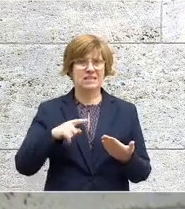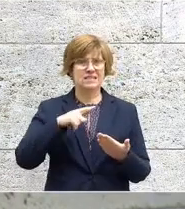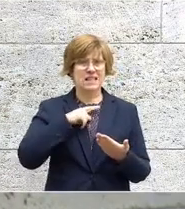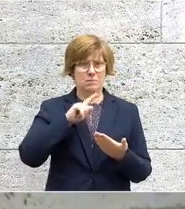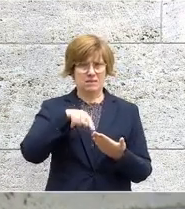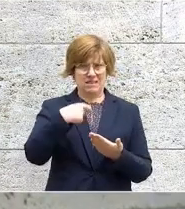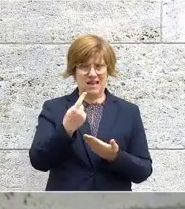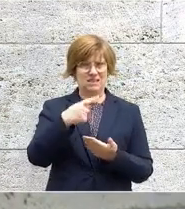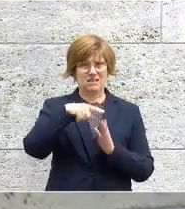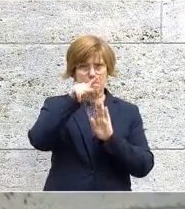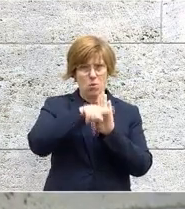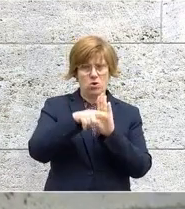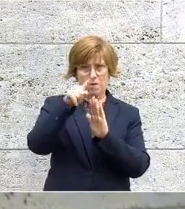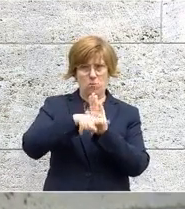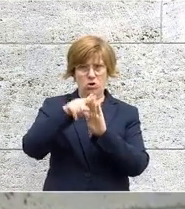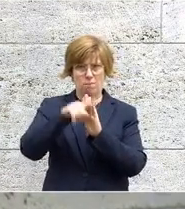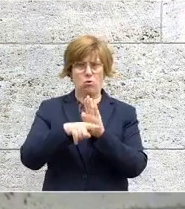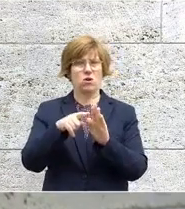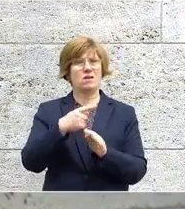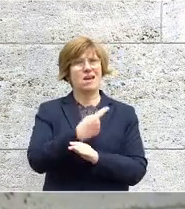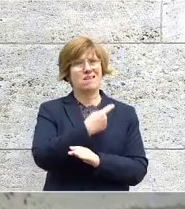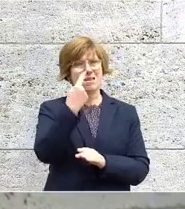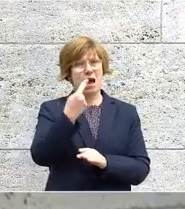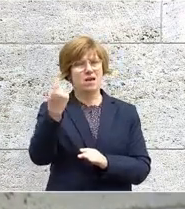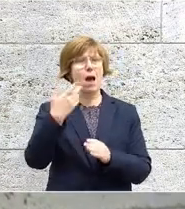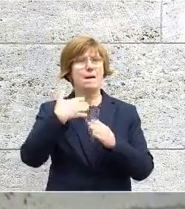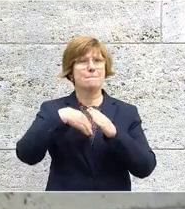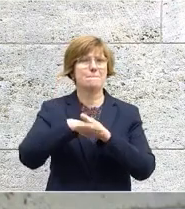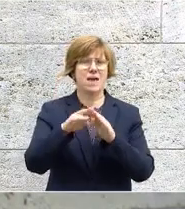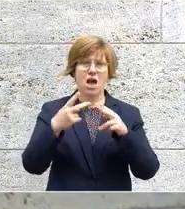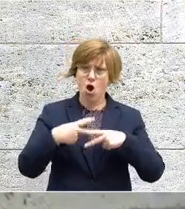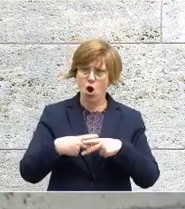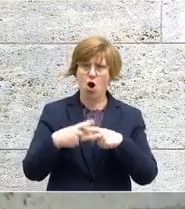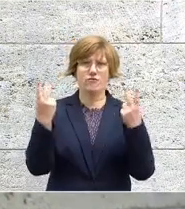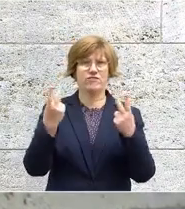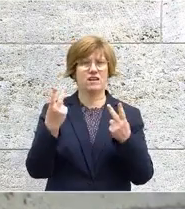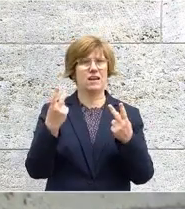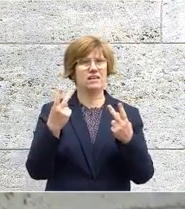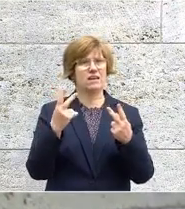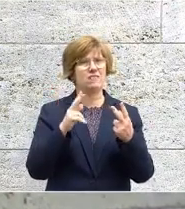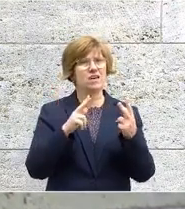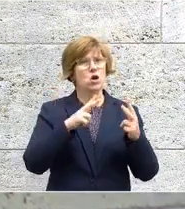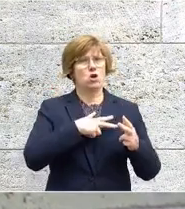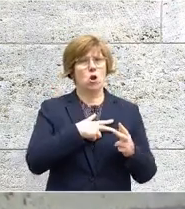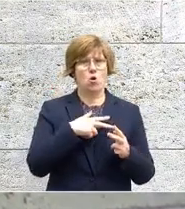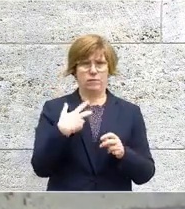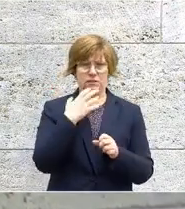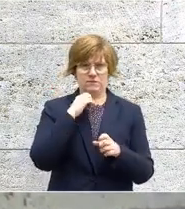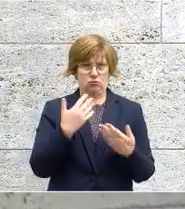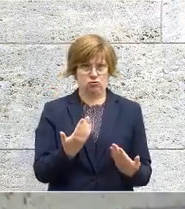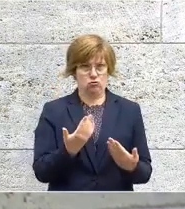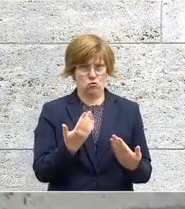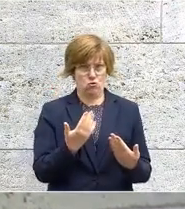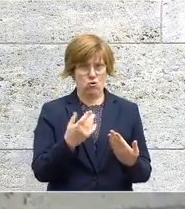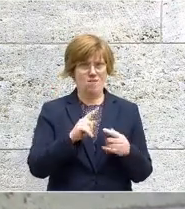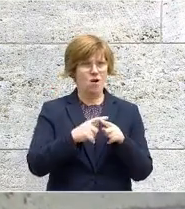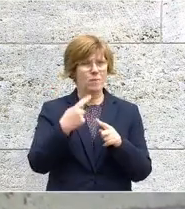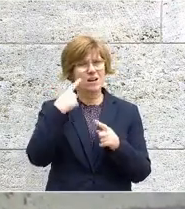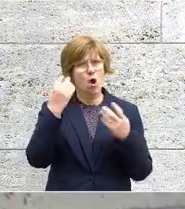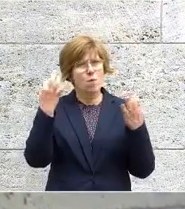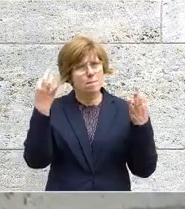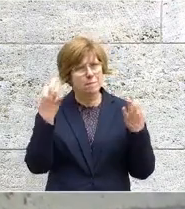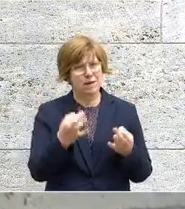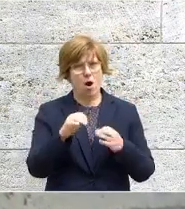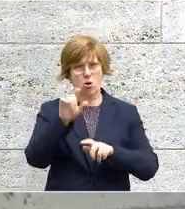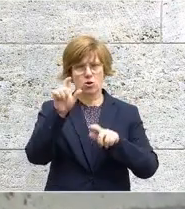in den nächsten Monaten und Jahren darum bemühen, noch mehr öffentliche Gelöbnisse durchzuführen, weil es, glaube ich, nötig